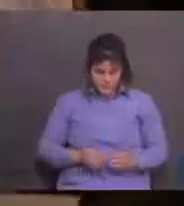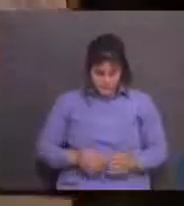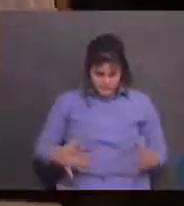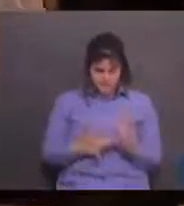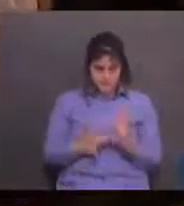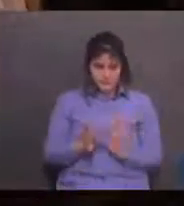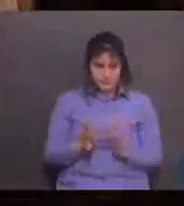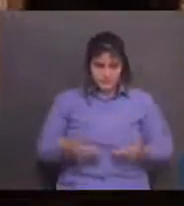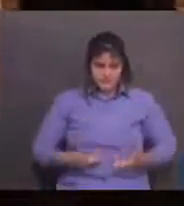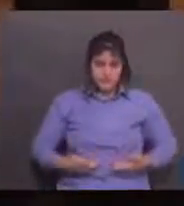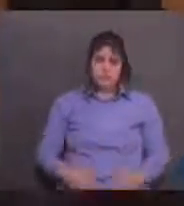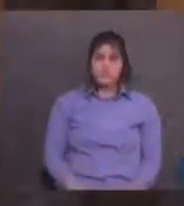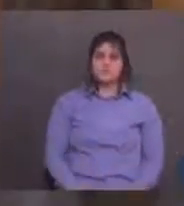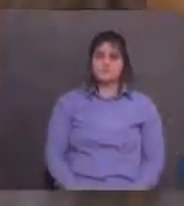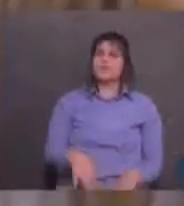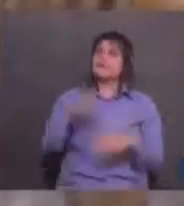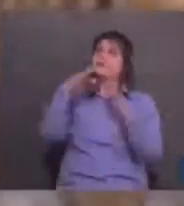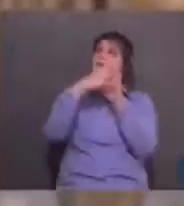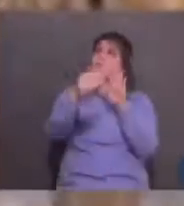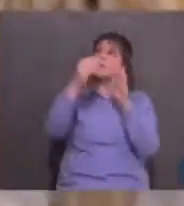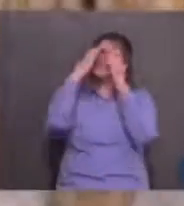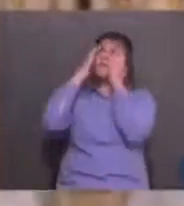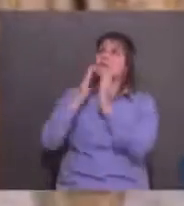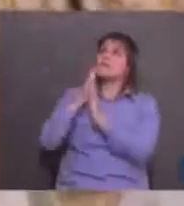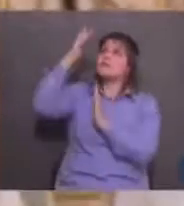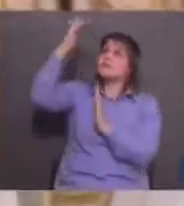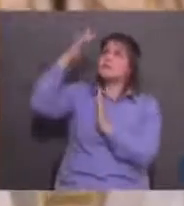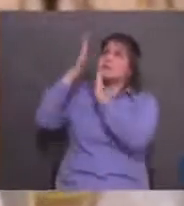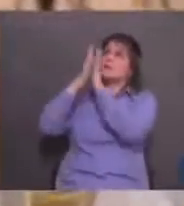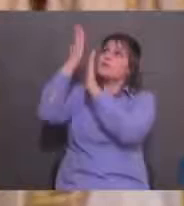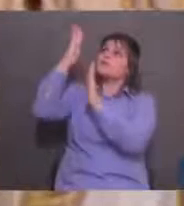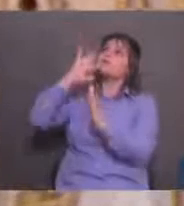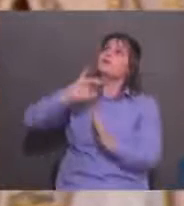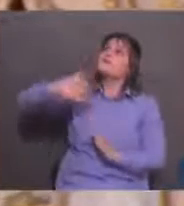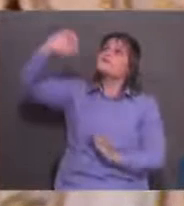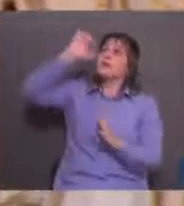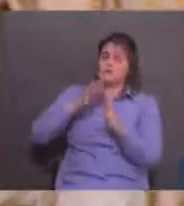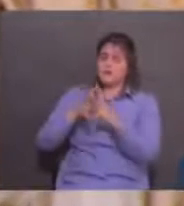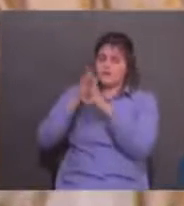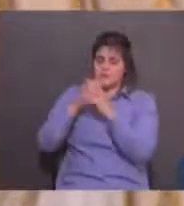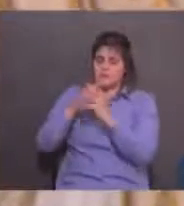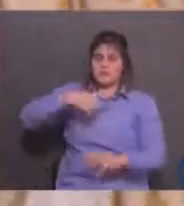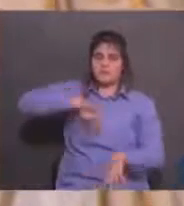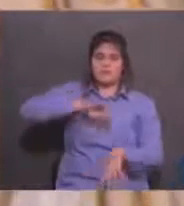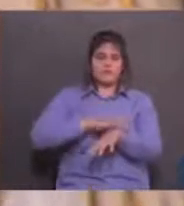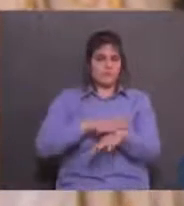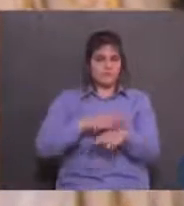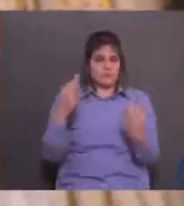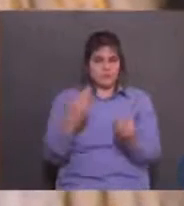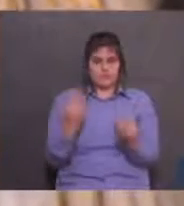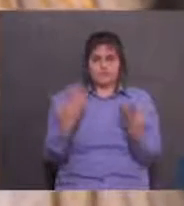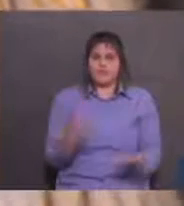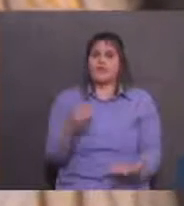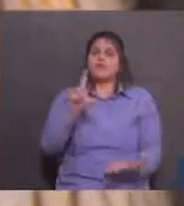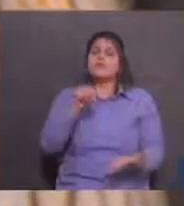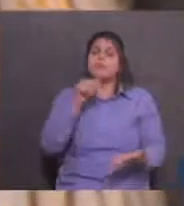tuo seno, Gesù. Santa Maria, Madre di Dio, prega per noi peccatori, ora e nell'ora della nostra morte. Amen.